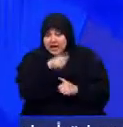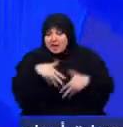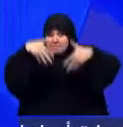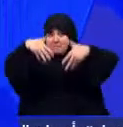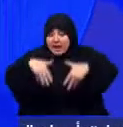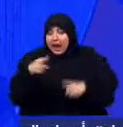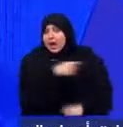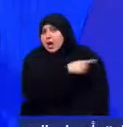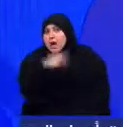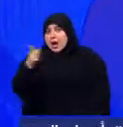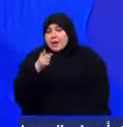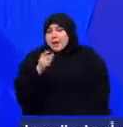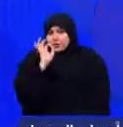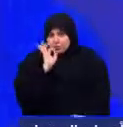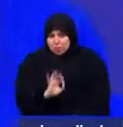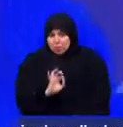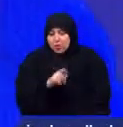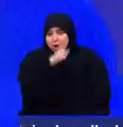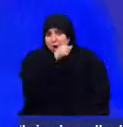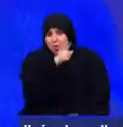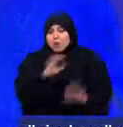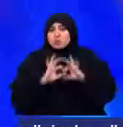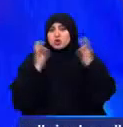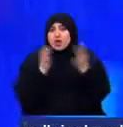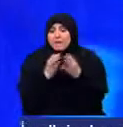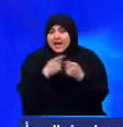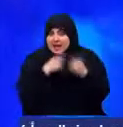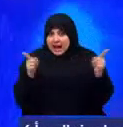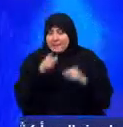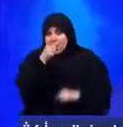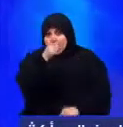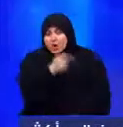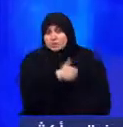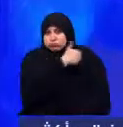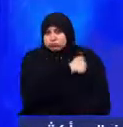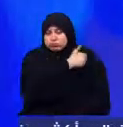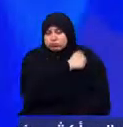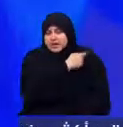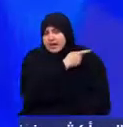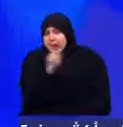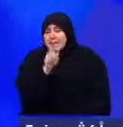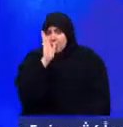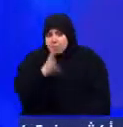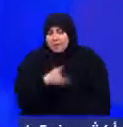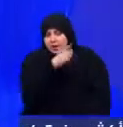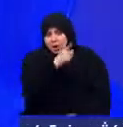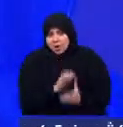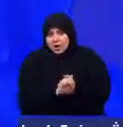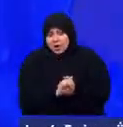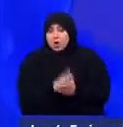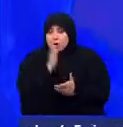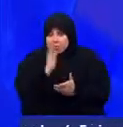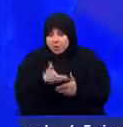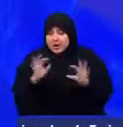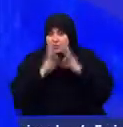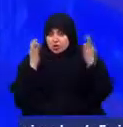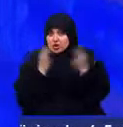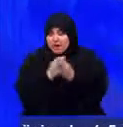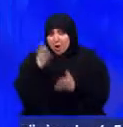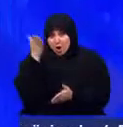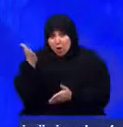الجماعية أو المناعة الاجتماعية، وهي الطريقة التي يمكن بها لمجتمع